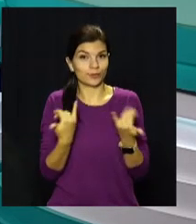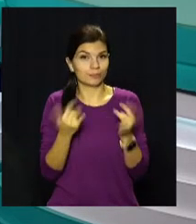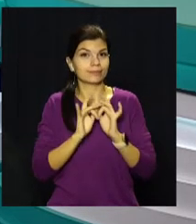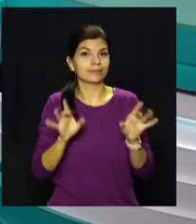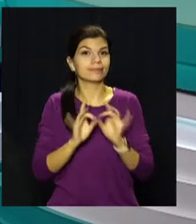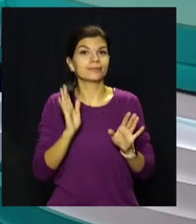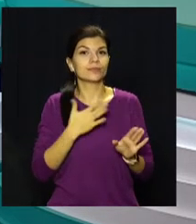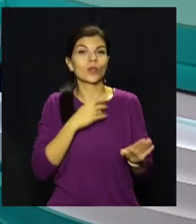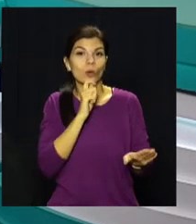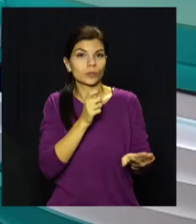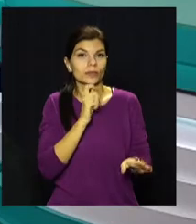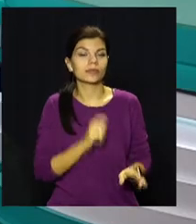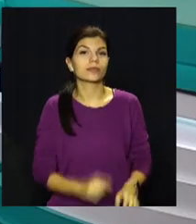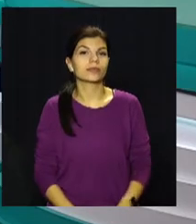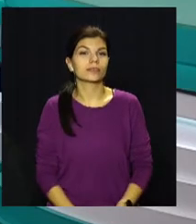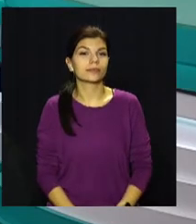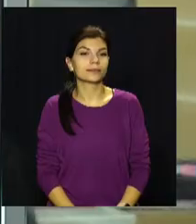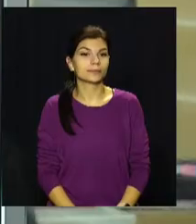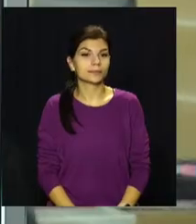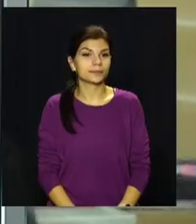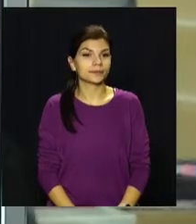найближчим часом розповідатимуть наші кореспонденти.